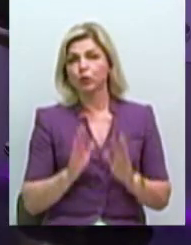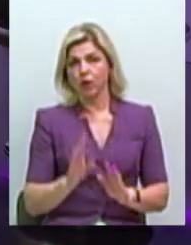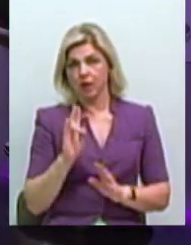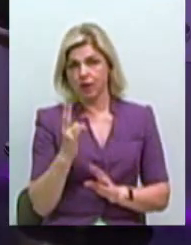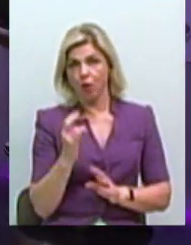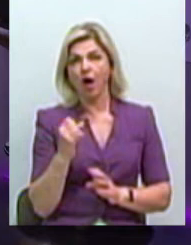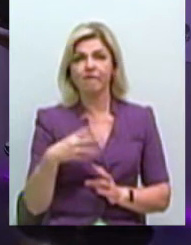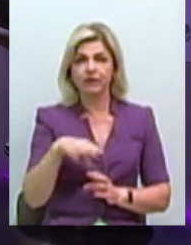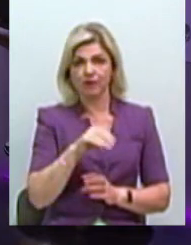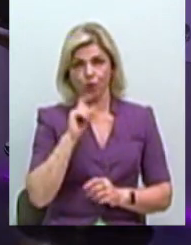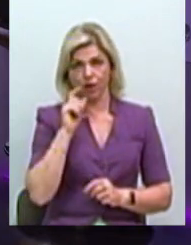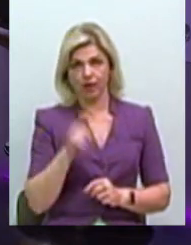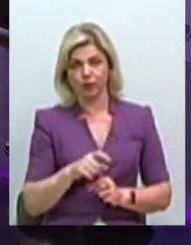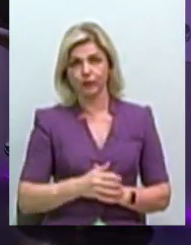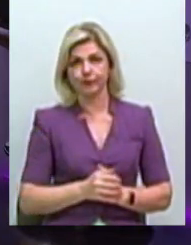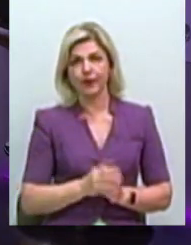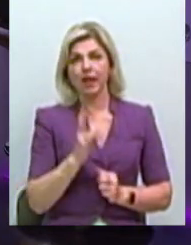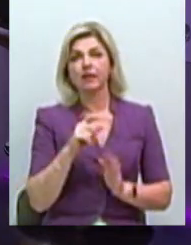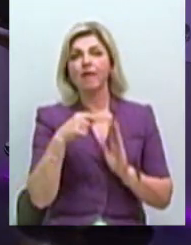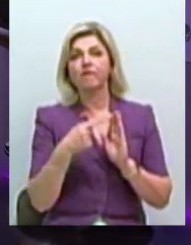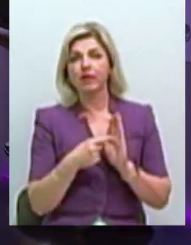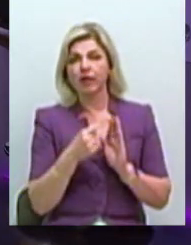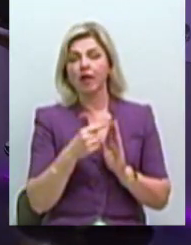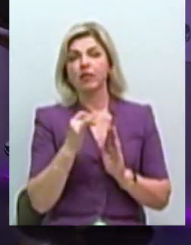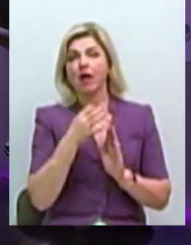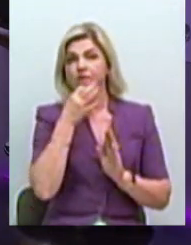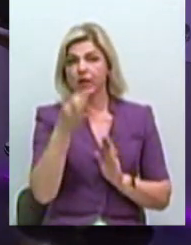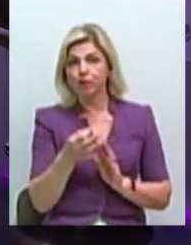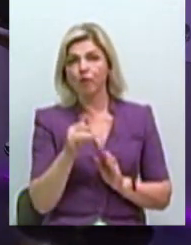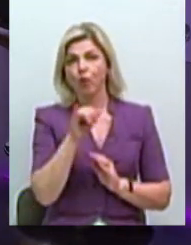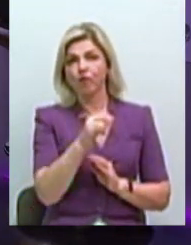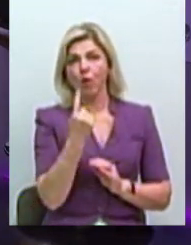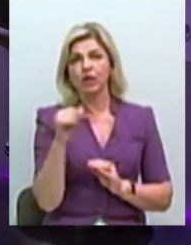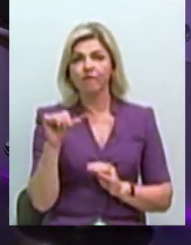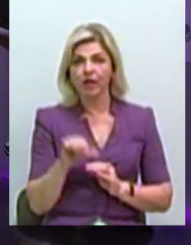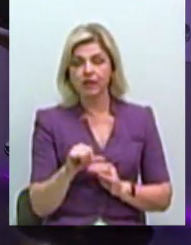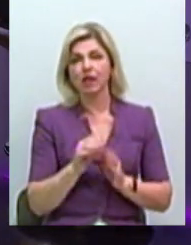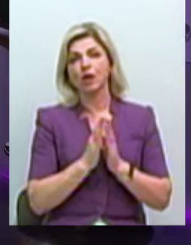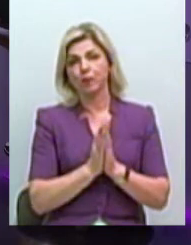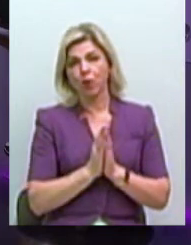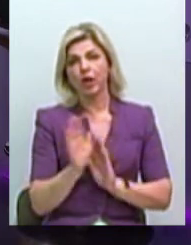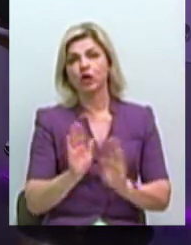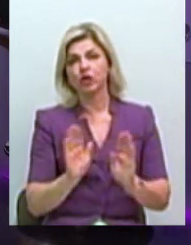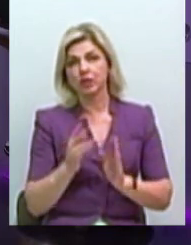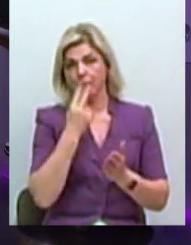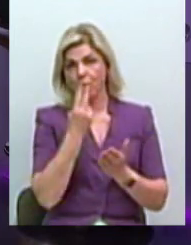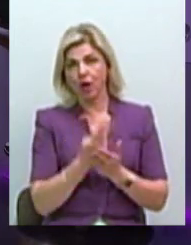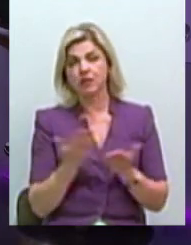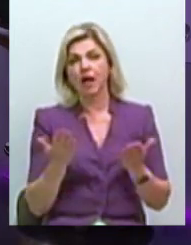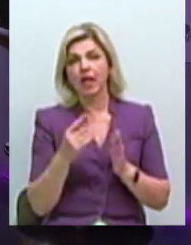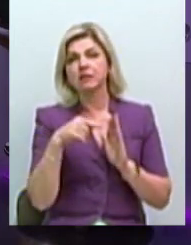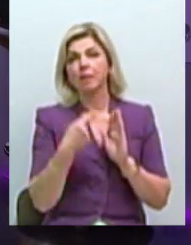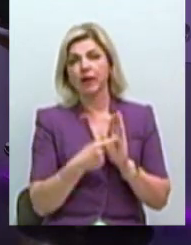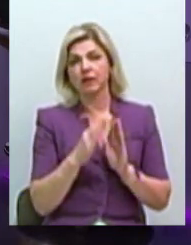Україну. На відповідь у вас буде одна хвилина, тож попросимо режисерів показати, яке саме